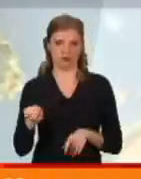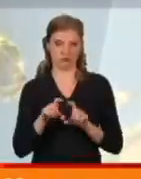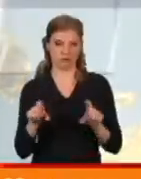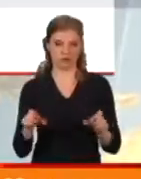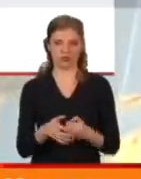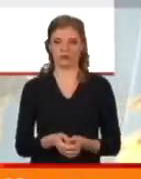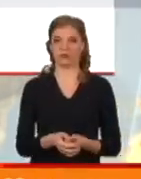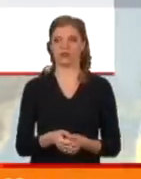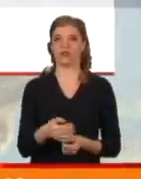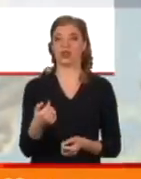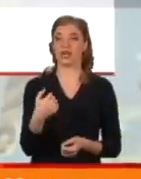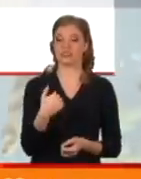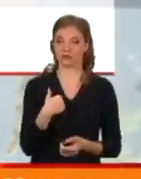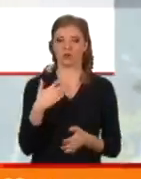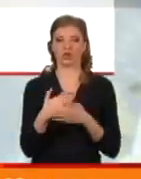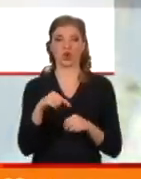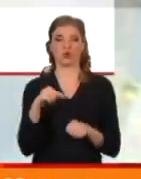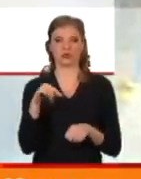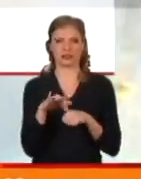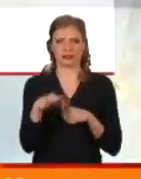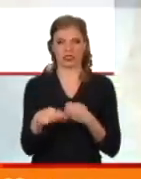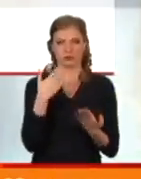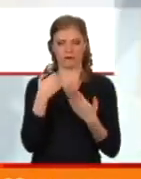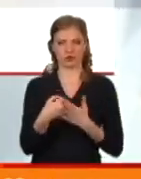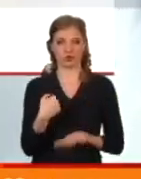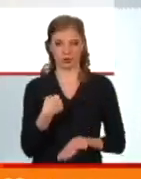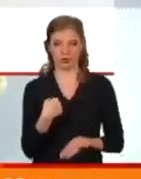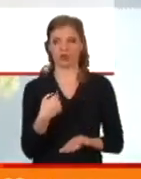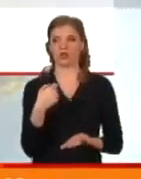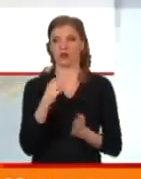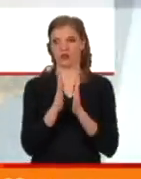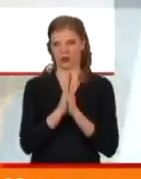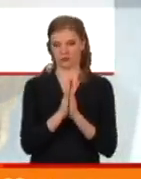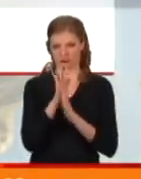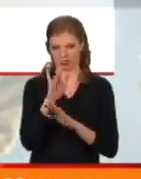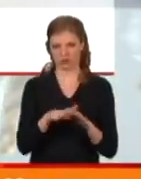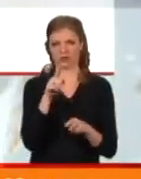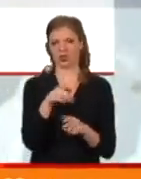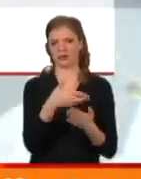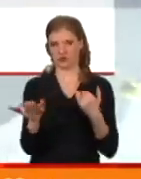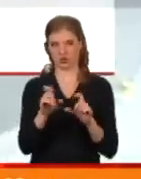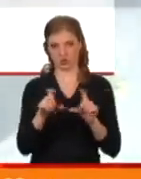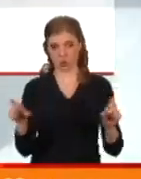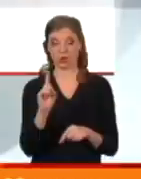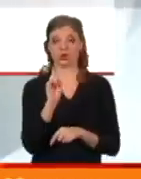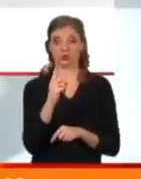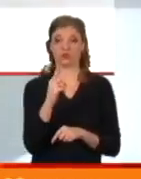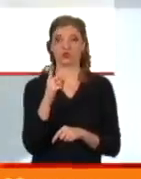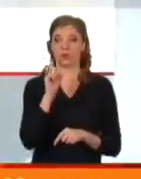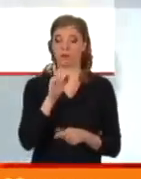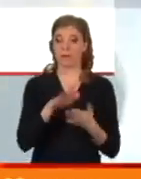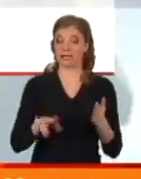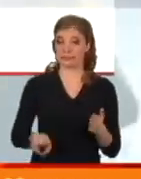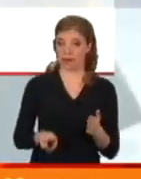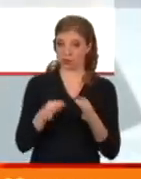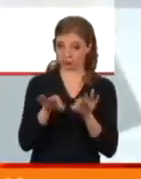Зі мною ознаки садівського поводження зі мною. Ви, будь ласка, покиньте приміщення школи, тому що ви за дозволом директора не маєте права